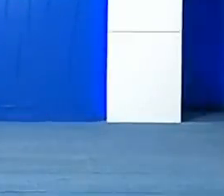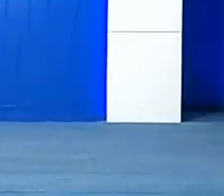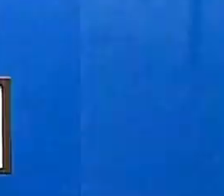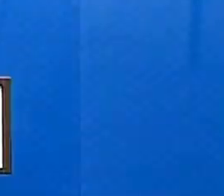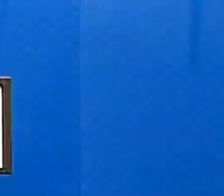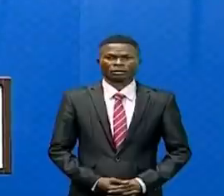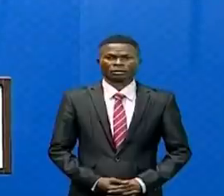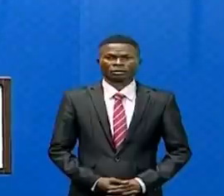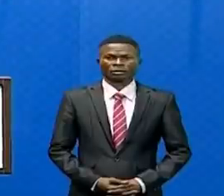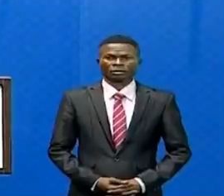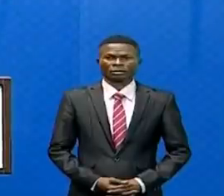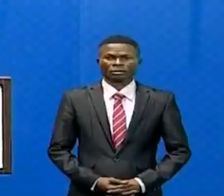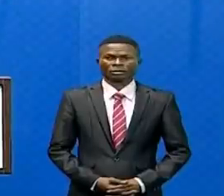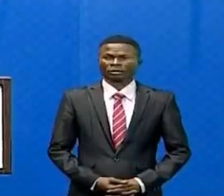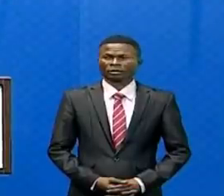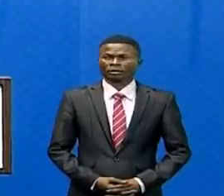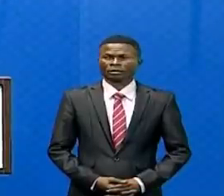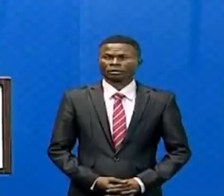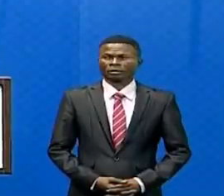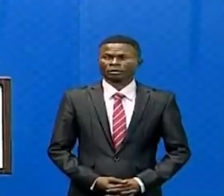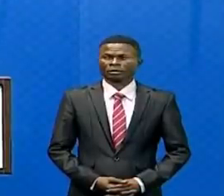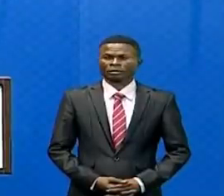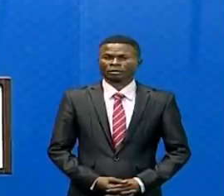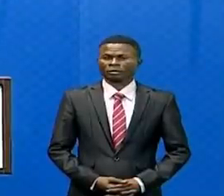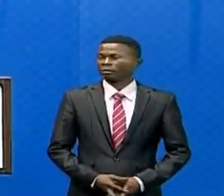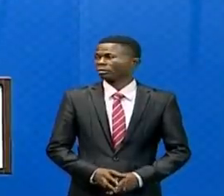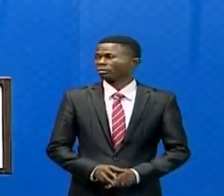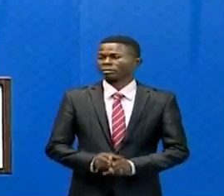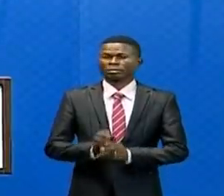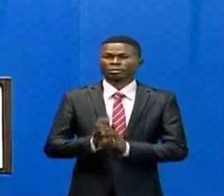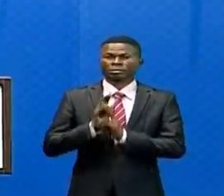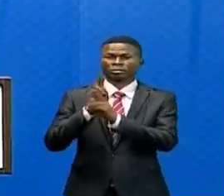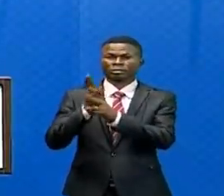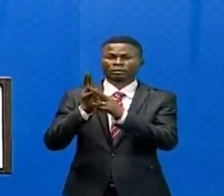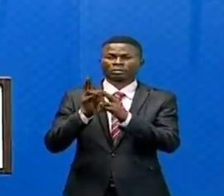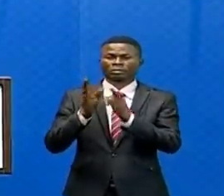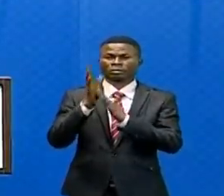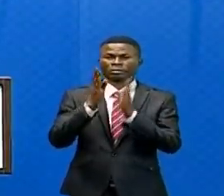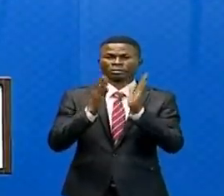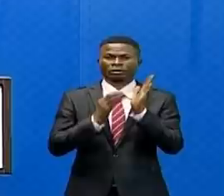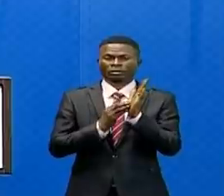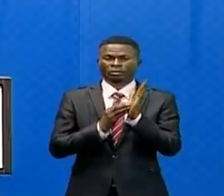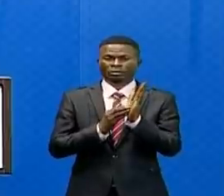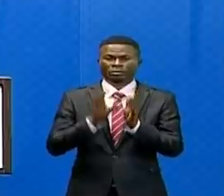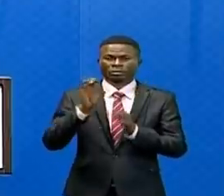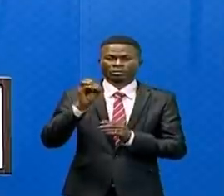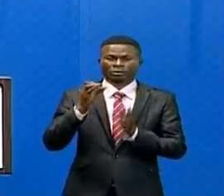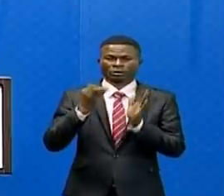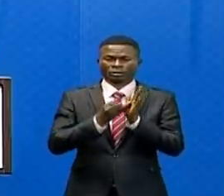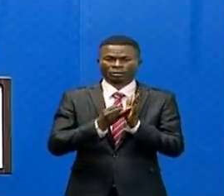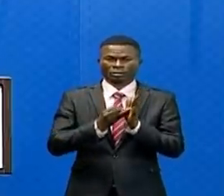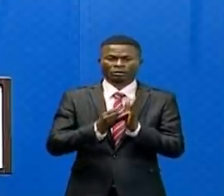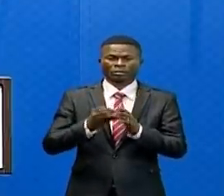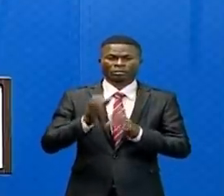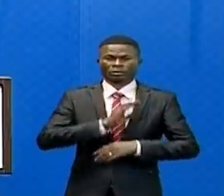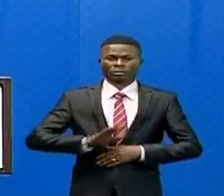Compte rendu de la 56e réunion du Conseil des ministres. Le président de la République, chef de